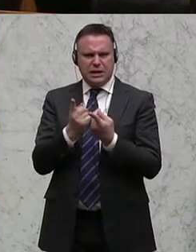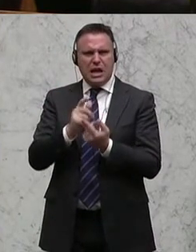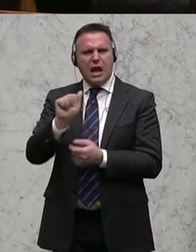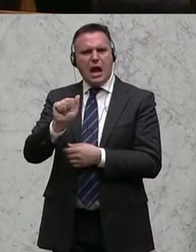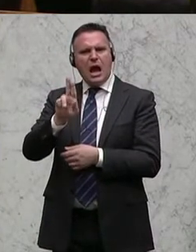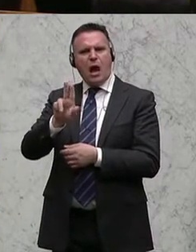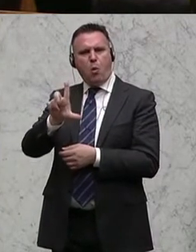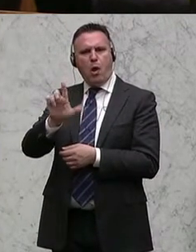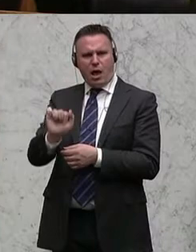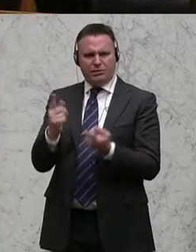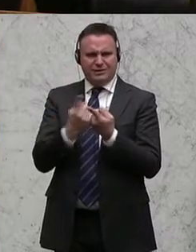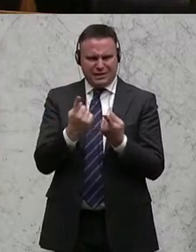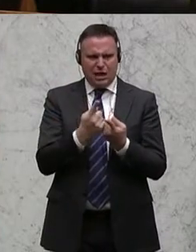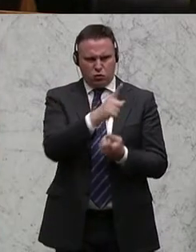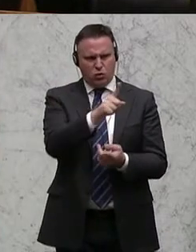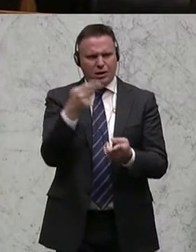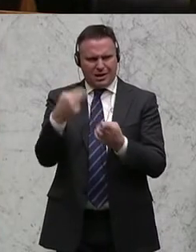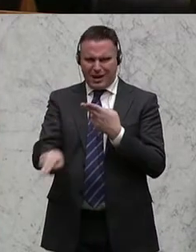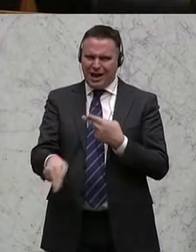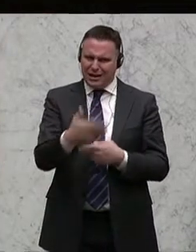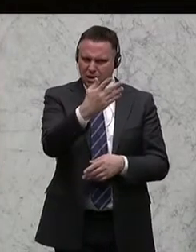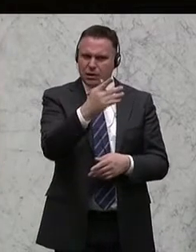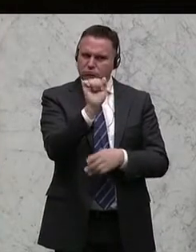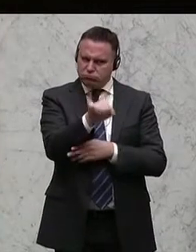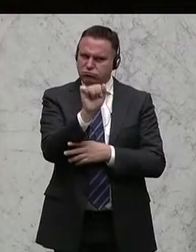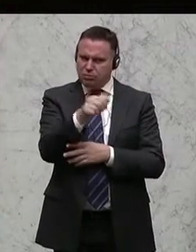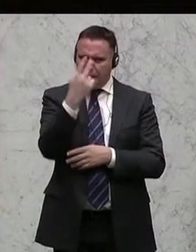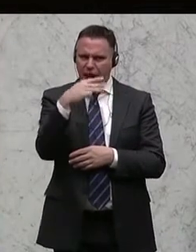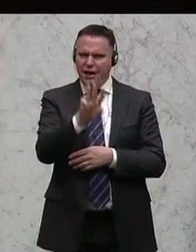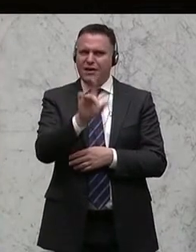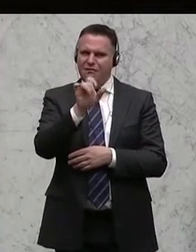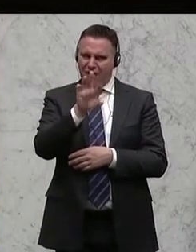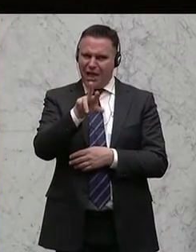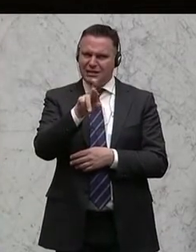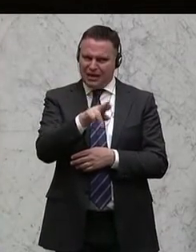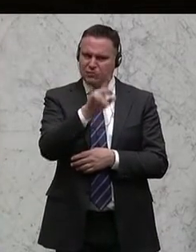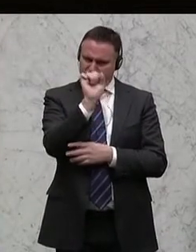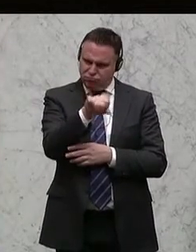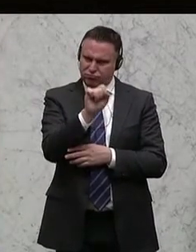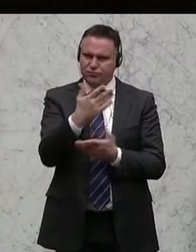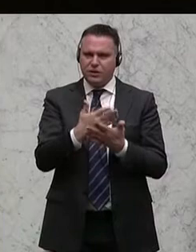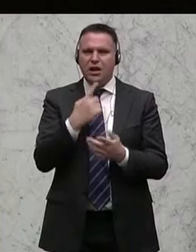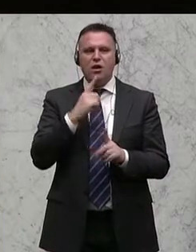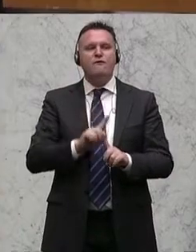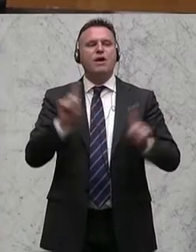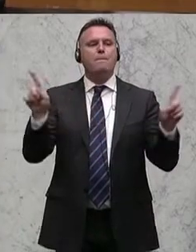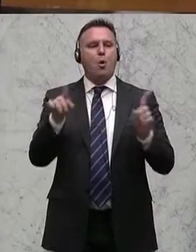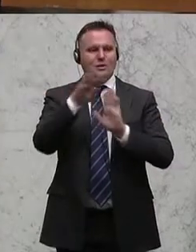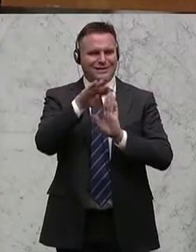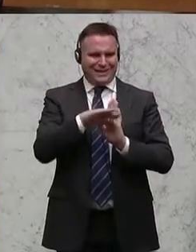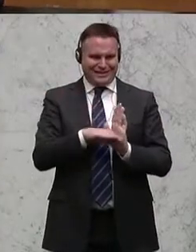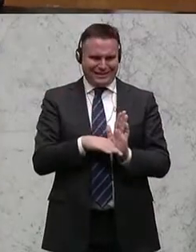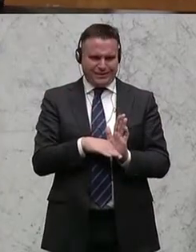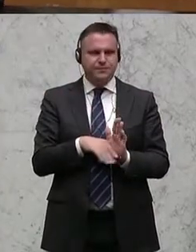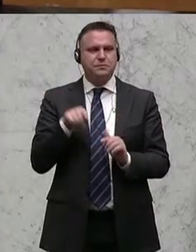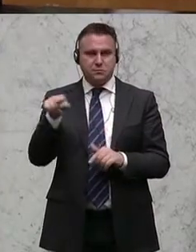Aula. Und natürlich ist es, Kollege Walser nickt wieder verständnisvoll, um das Verbotsgesetz gegangen. Hier ist